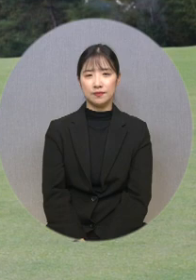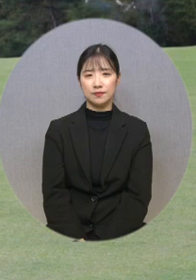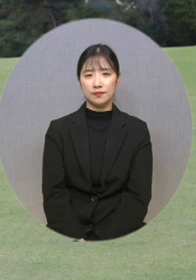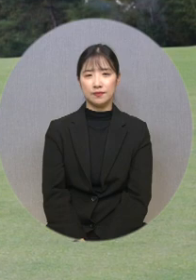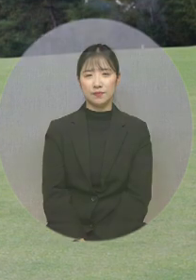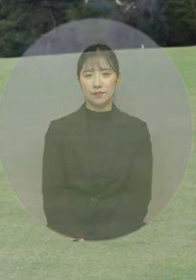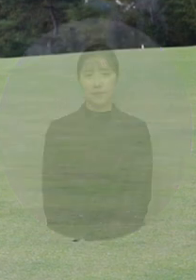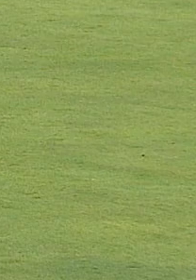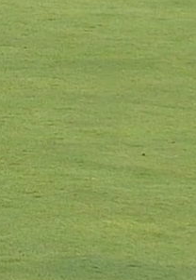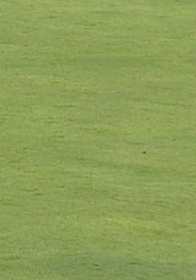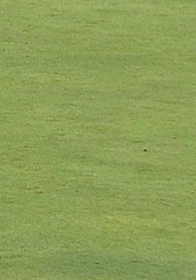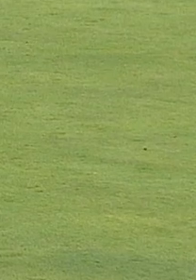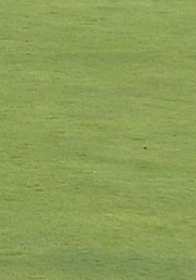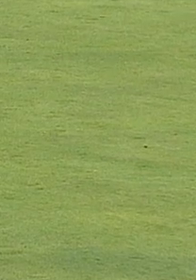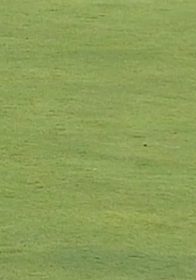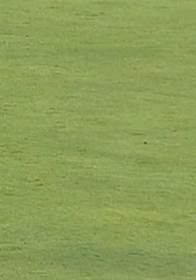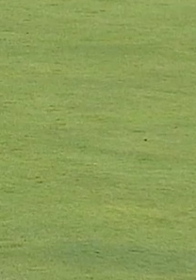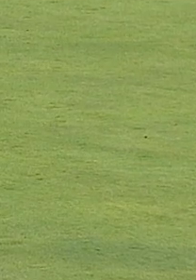업기?